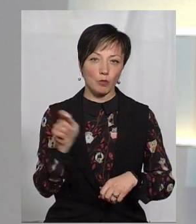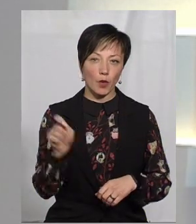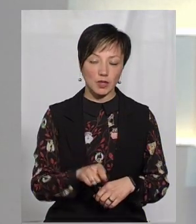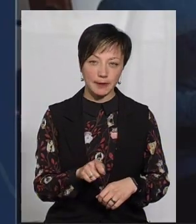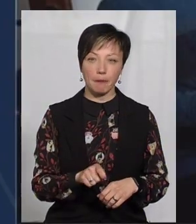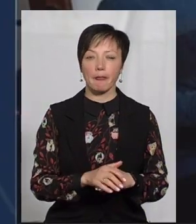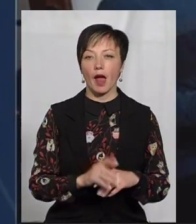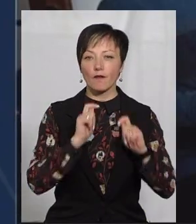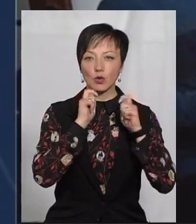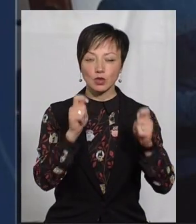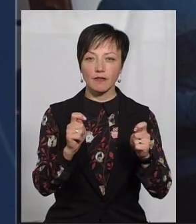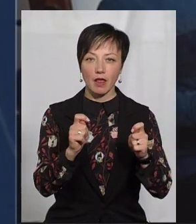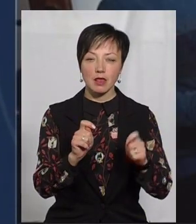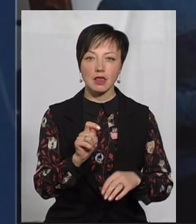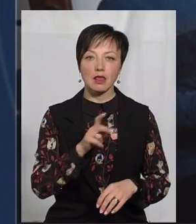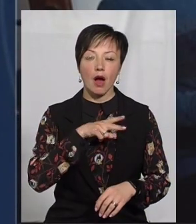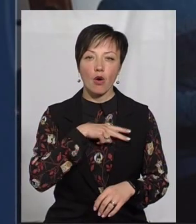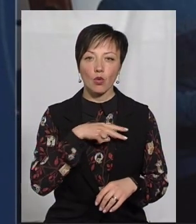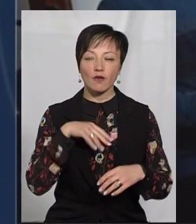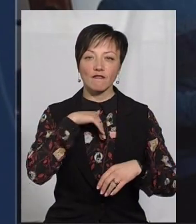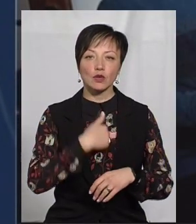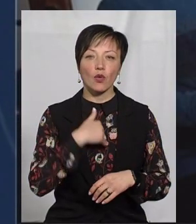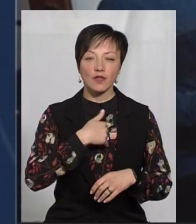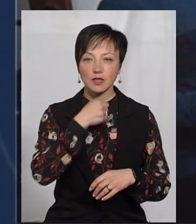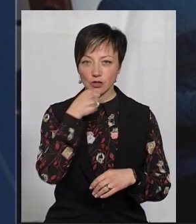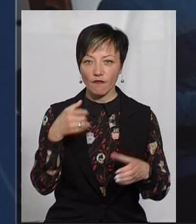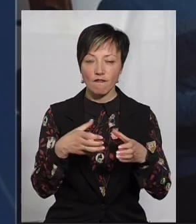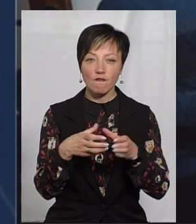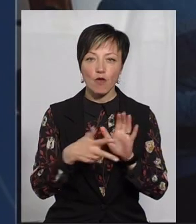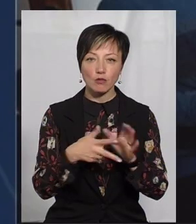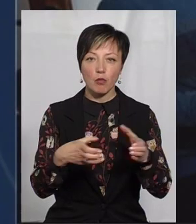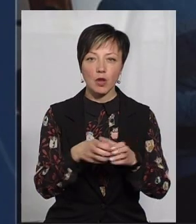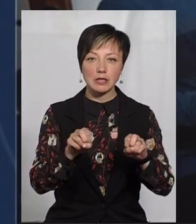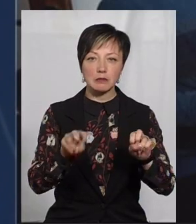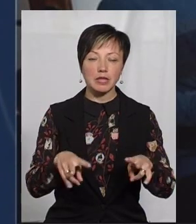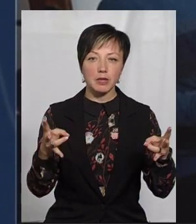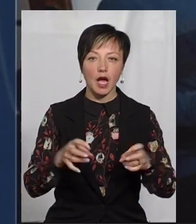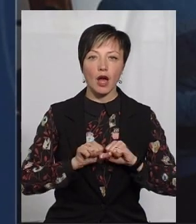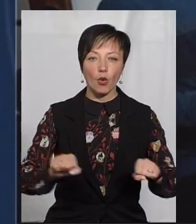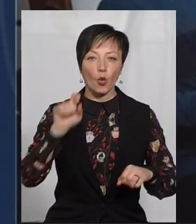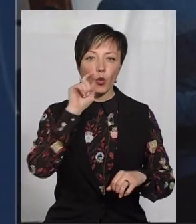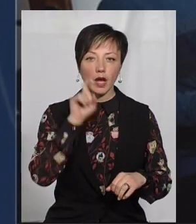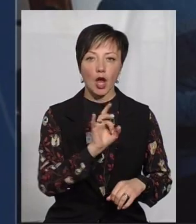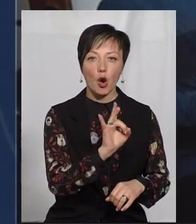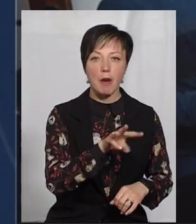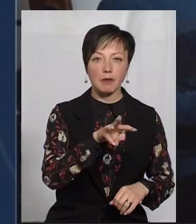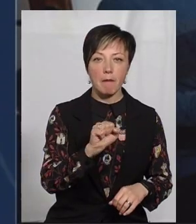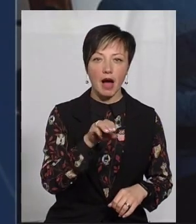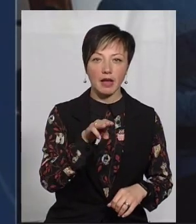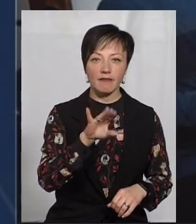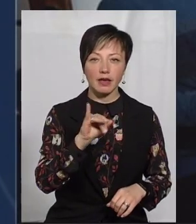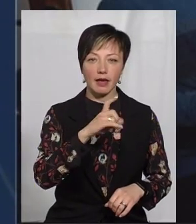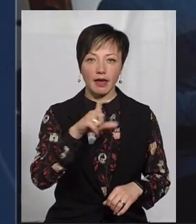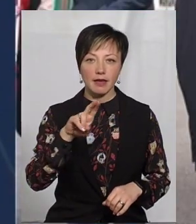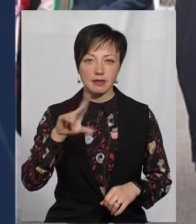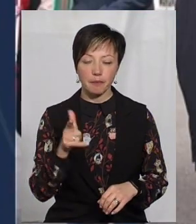поїздки. Вручив нагороду вдові старшини 8-го полку спецпризначення, героя України Романа Матвійця. Після